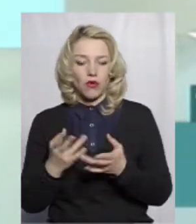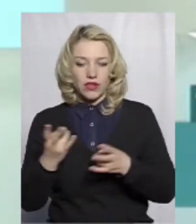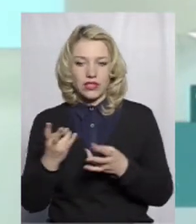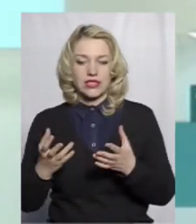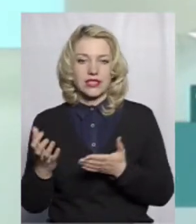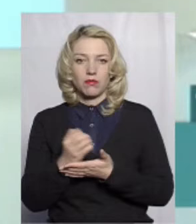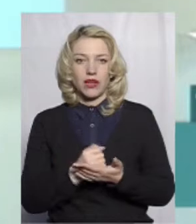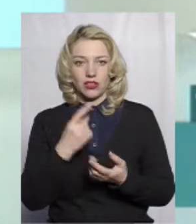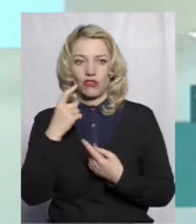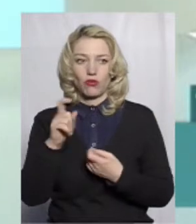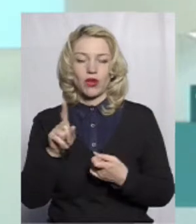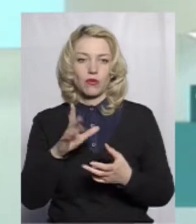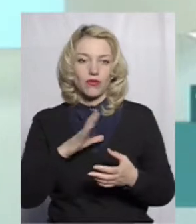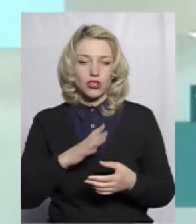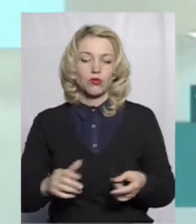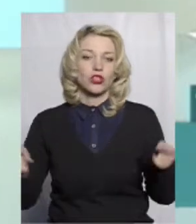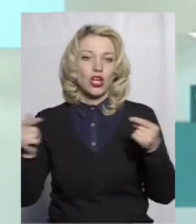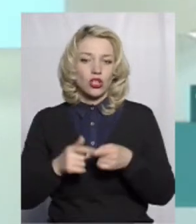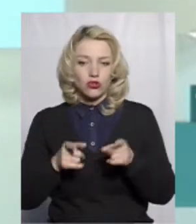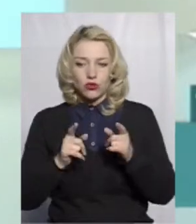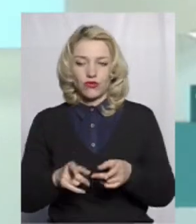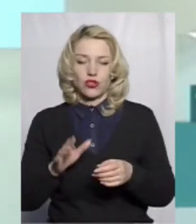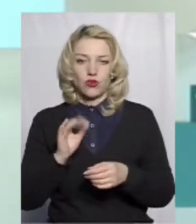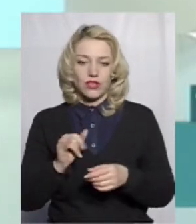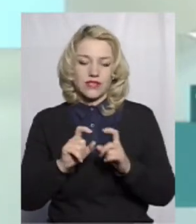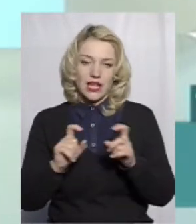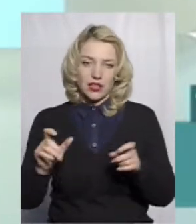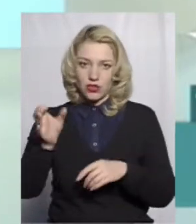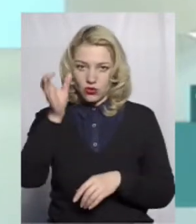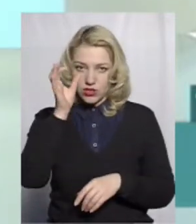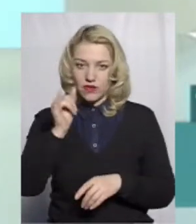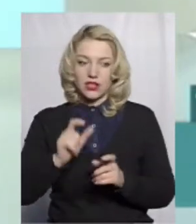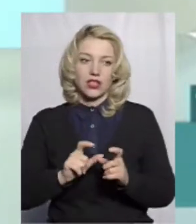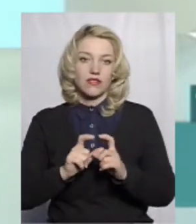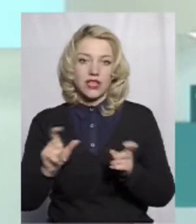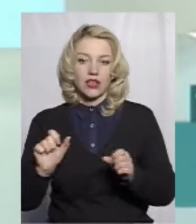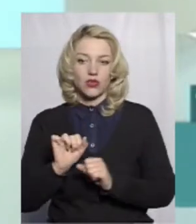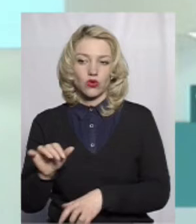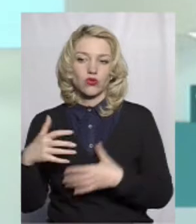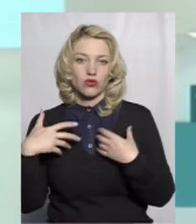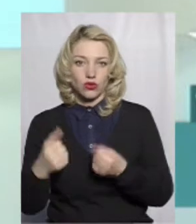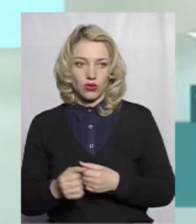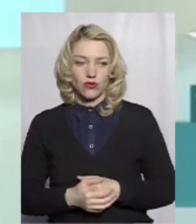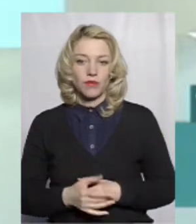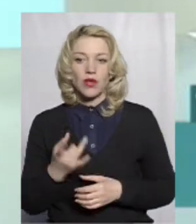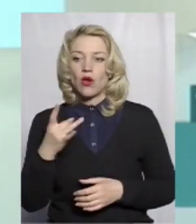інформацію, яка має бути достовірною, як і в закладах, так і в освіти, так і в закладах охорони здоров'я. Про яку